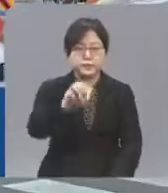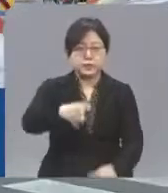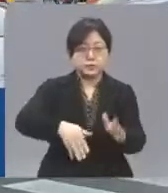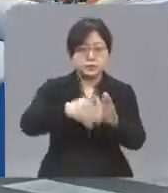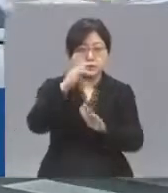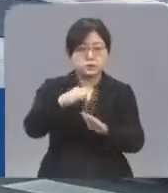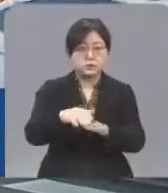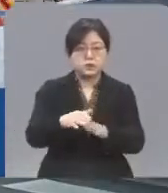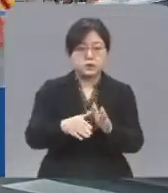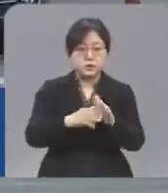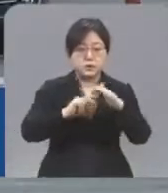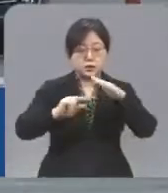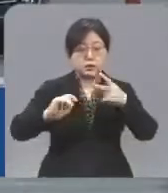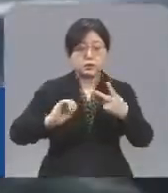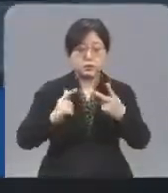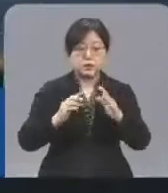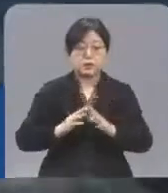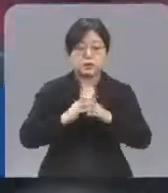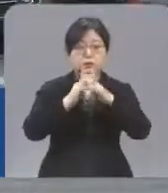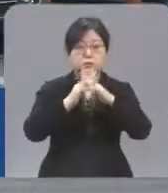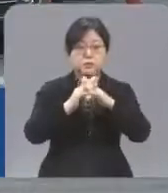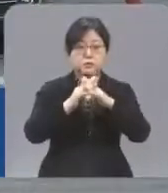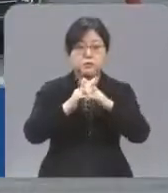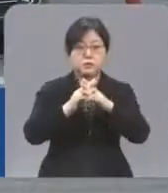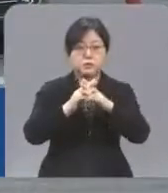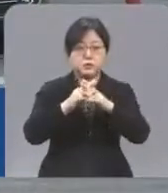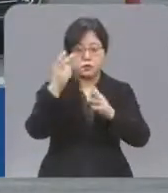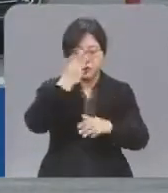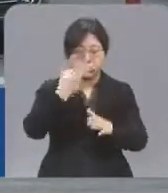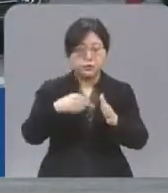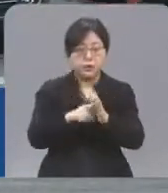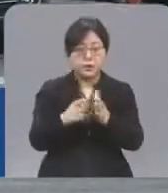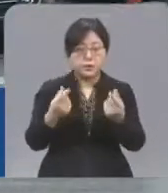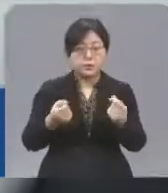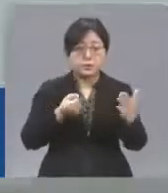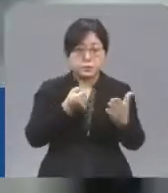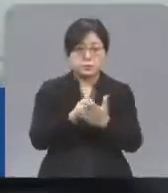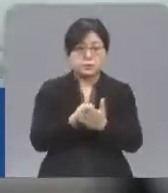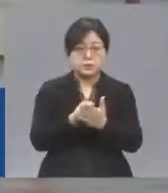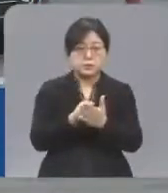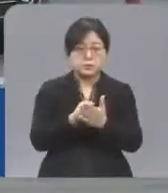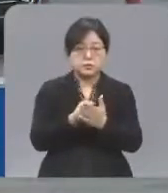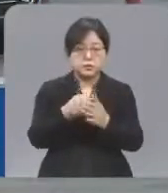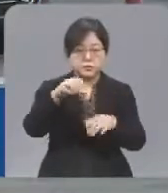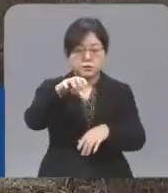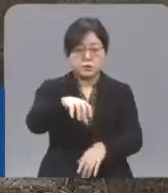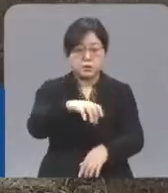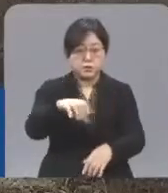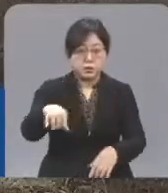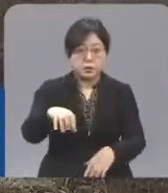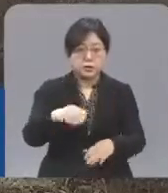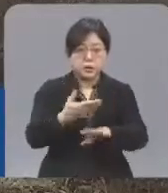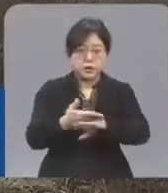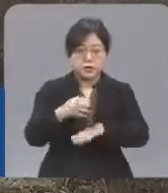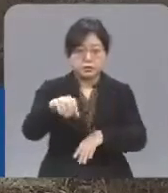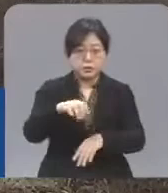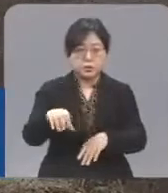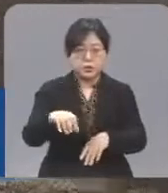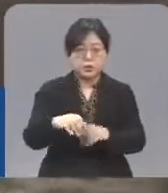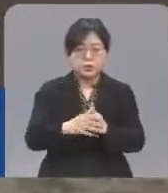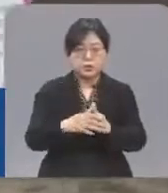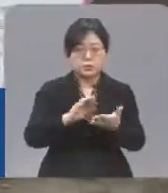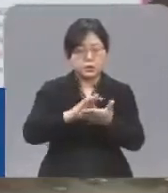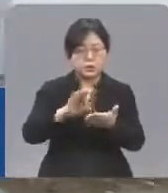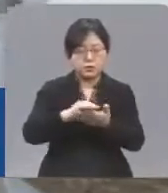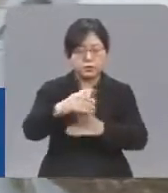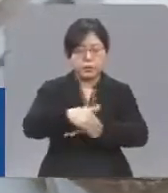광주시는 광주도시철도 2호선 건설에 따른 교통관리를 위해 이같이 정하고 해당 구간은 다른 교차로나 사거리를